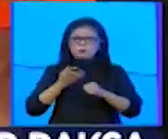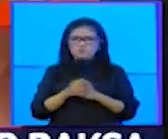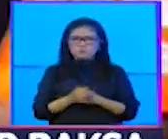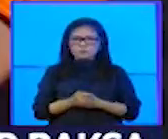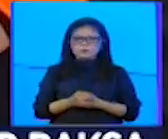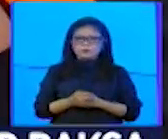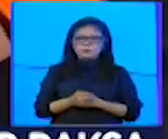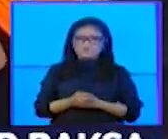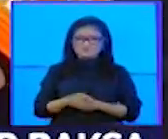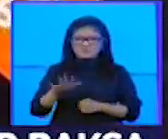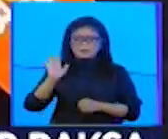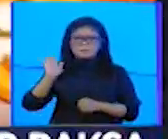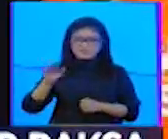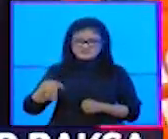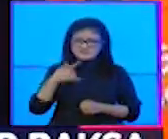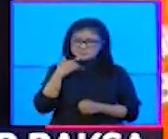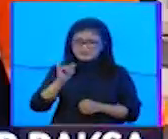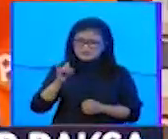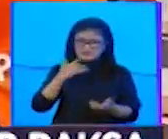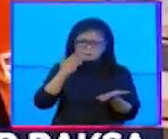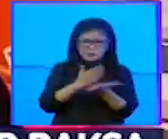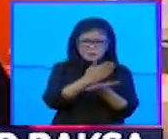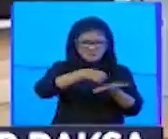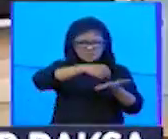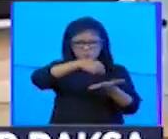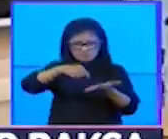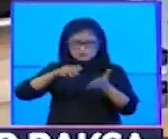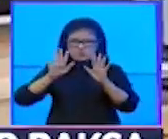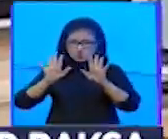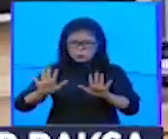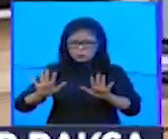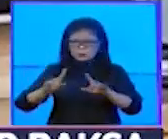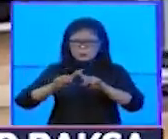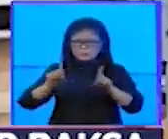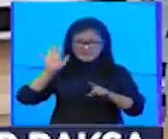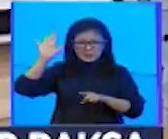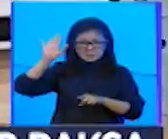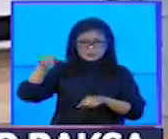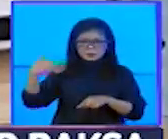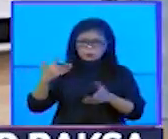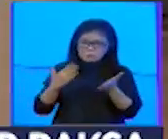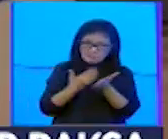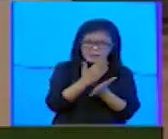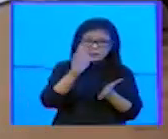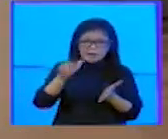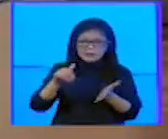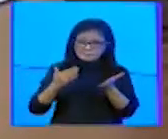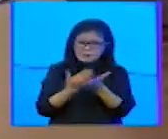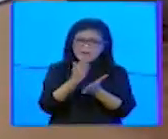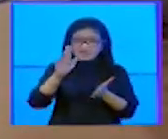teguran tertulis, namun petugas mengancam akan menutup operasional perusahaan jika ditemukan kembali pelanggaran selama masa PPKM.